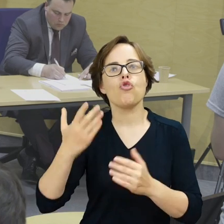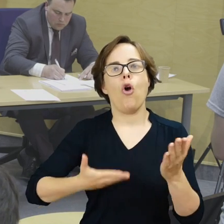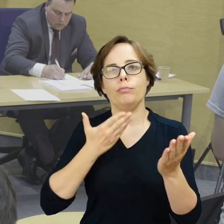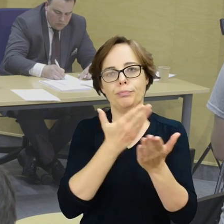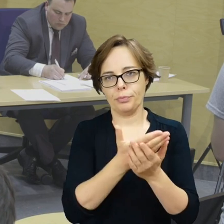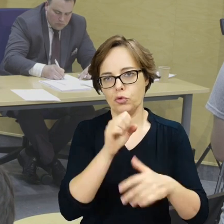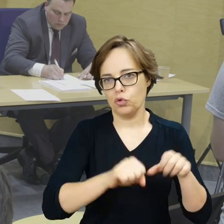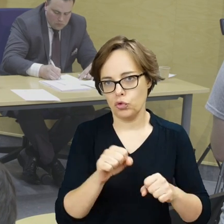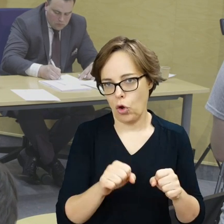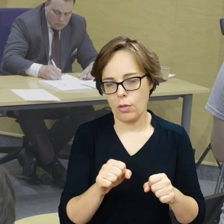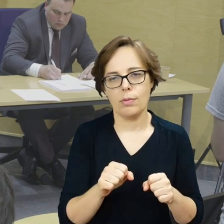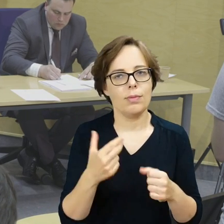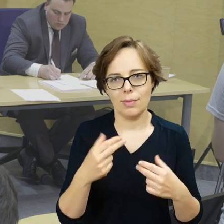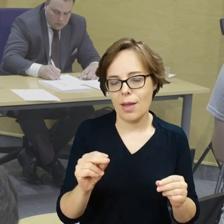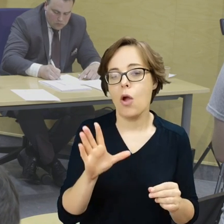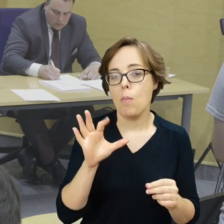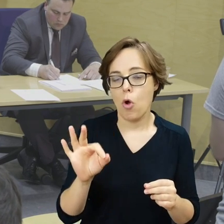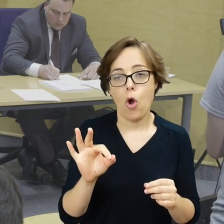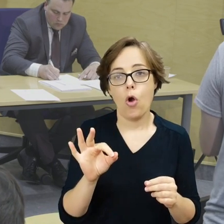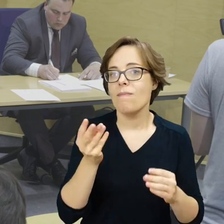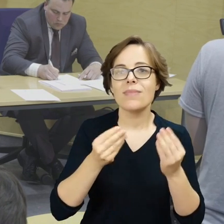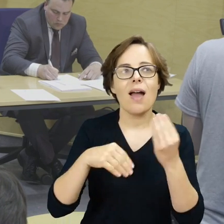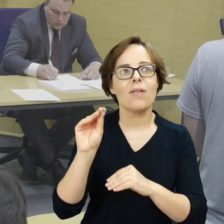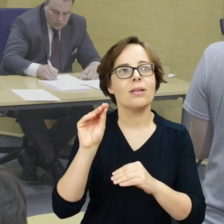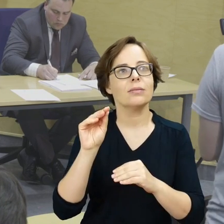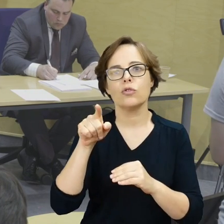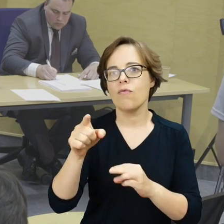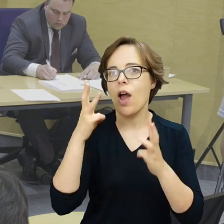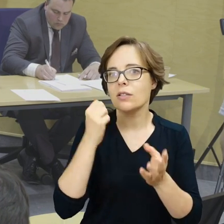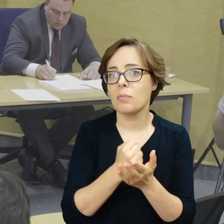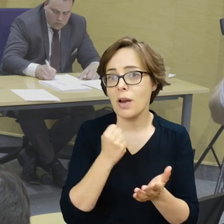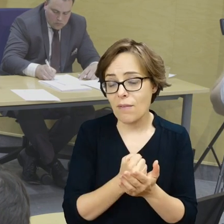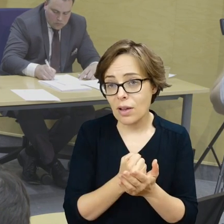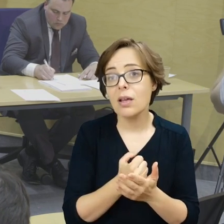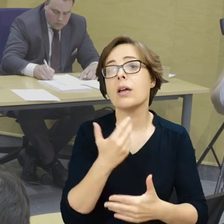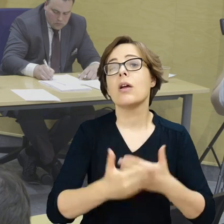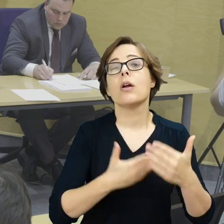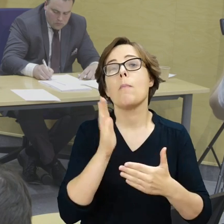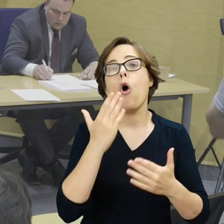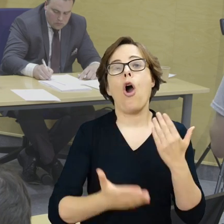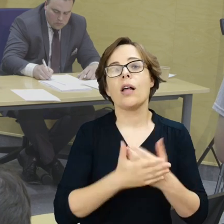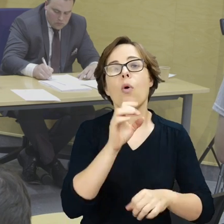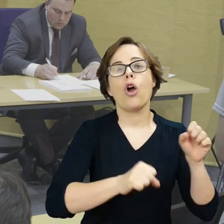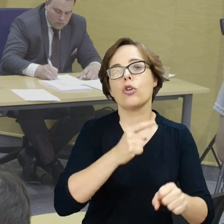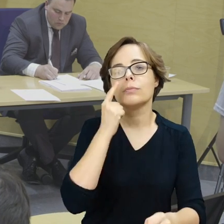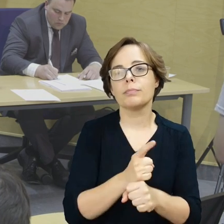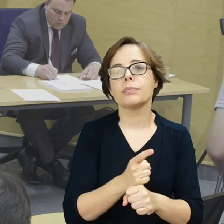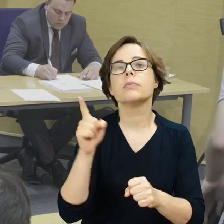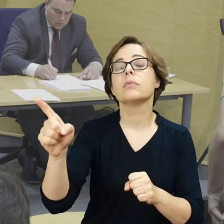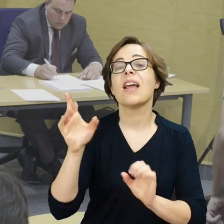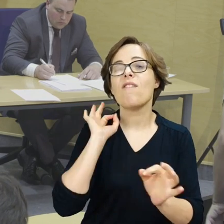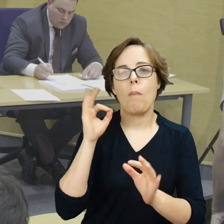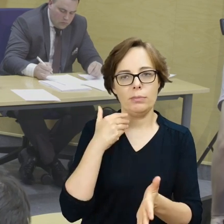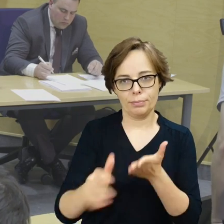wszystkie w tych części tych najgłośniejszych spraw ludzie tej informacji nie dostali. Ale jeżeli byśmy mieli